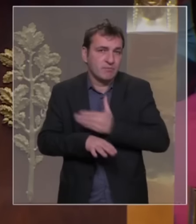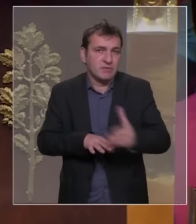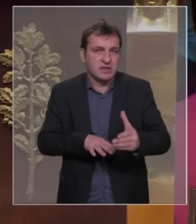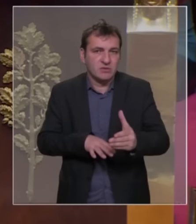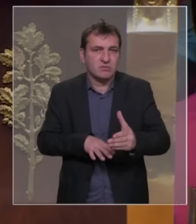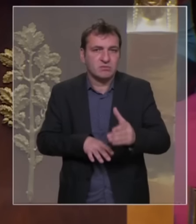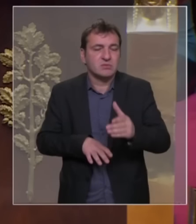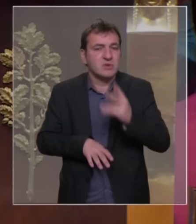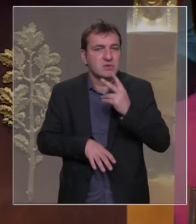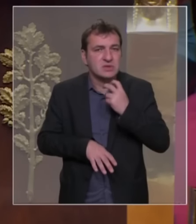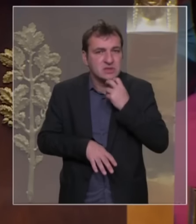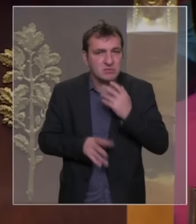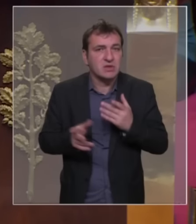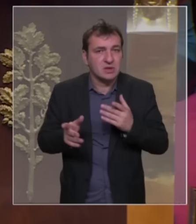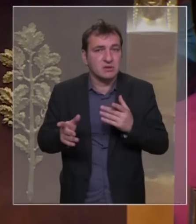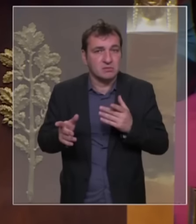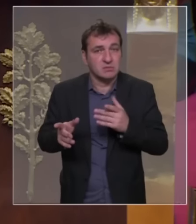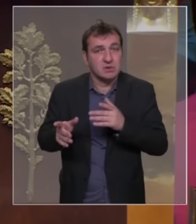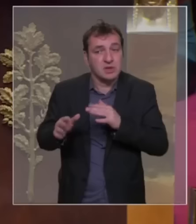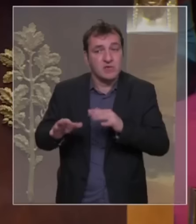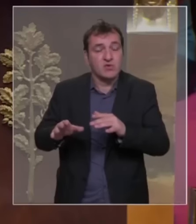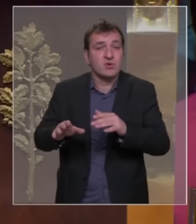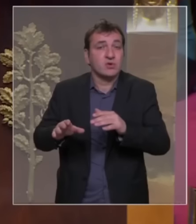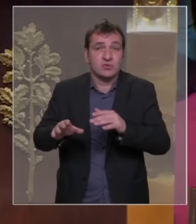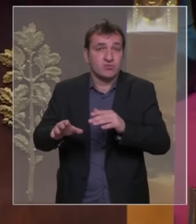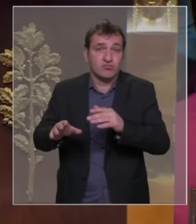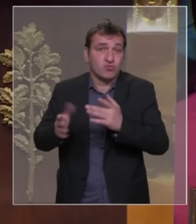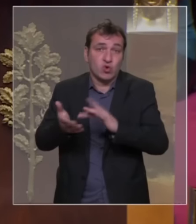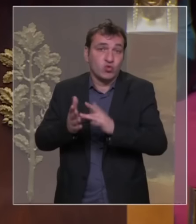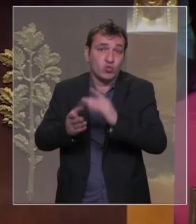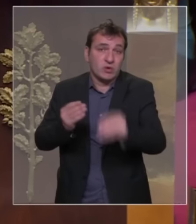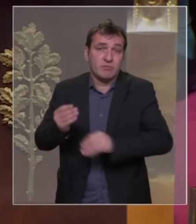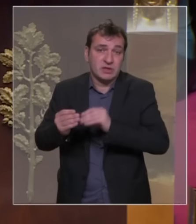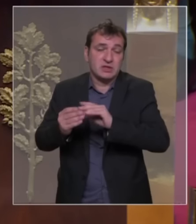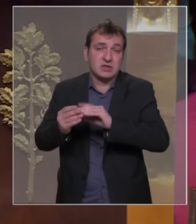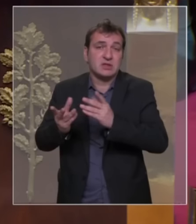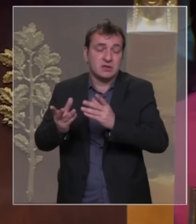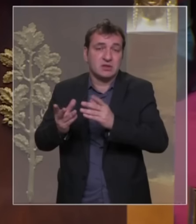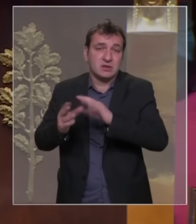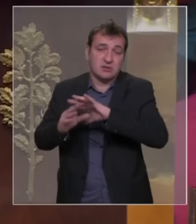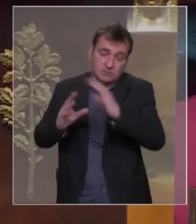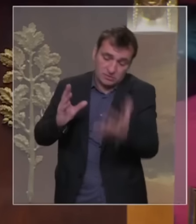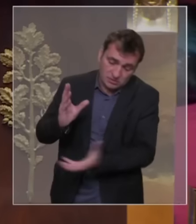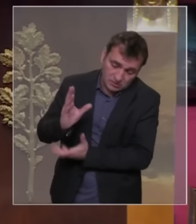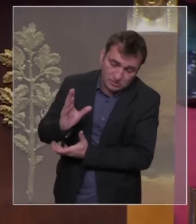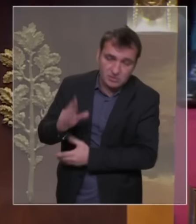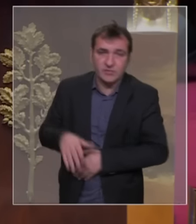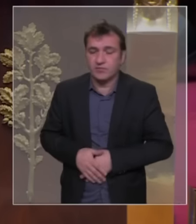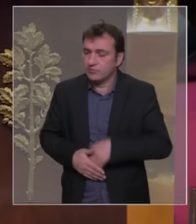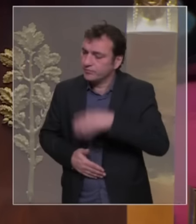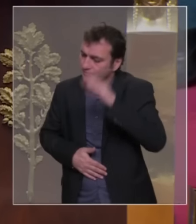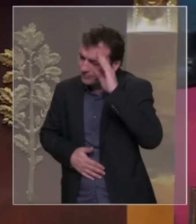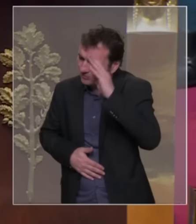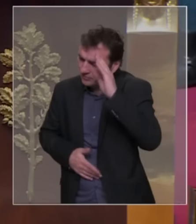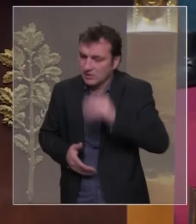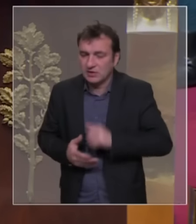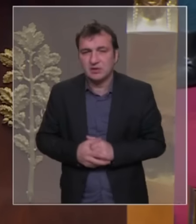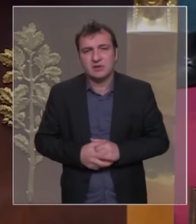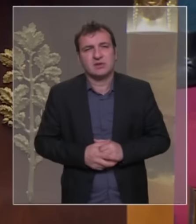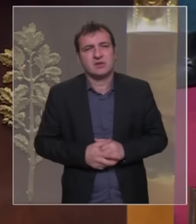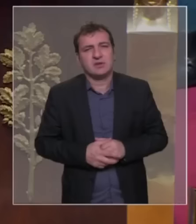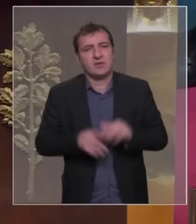compatriotes qui portent cette influence dans tous les pays du monde, à l'étranger, et que je salue. Cette